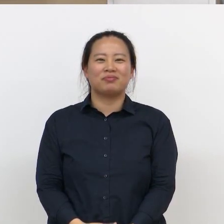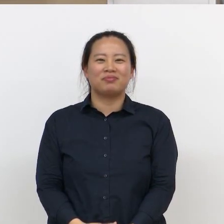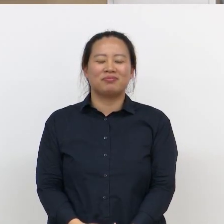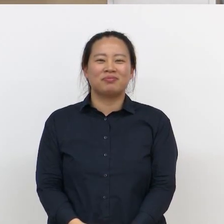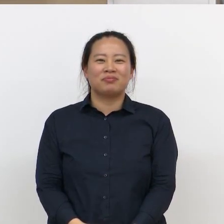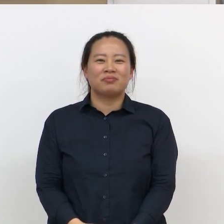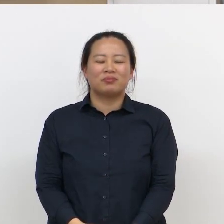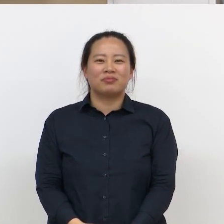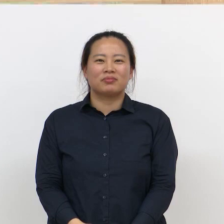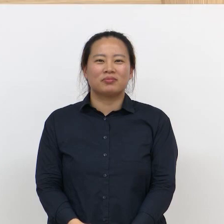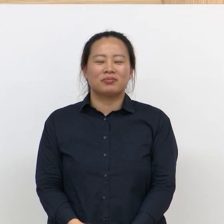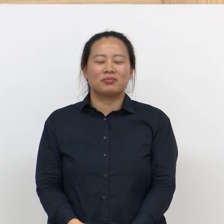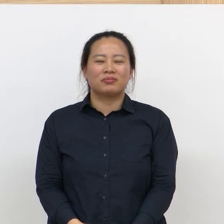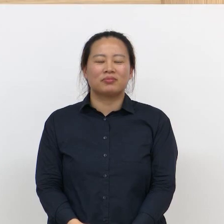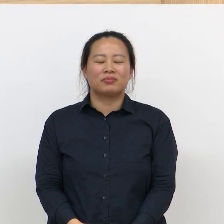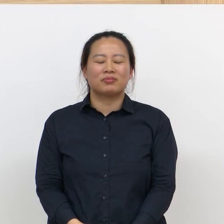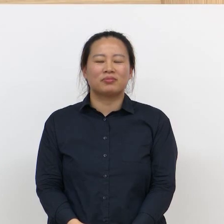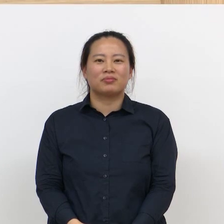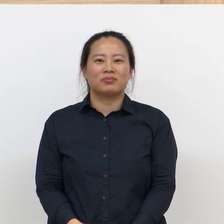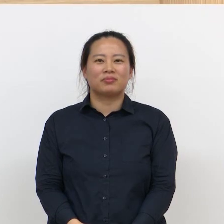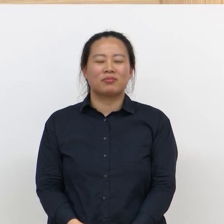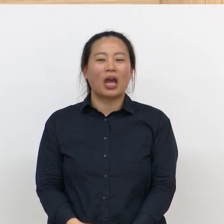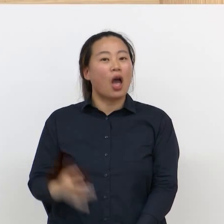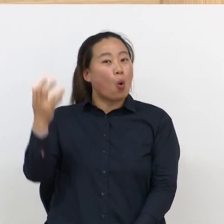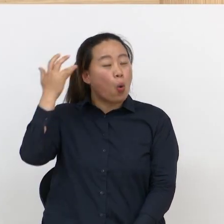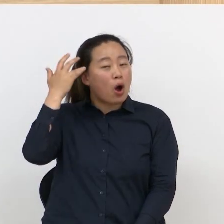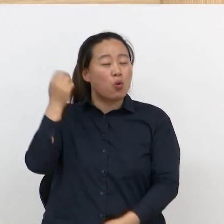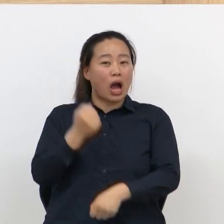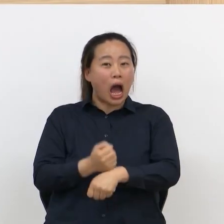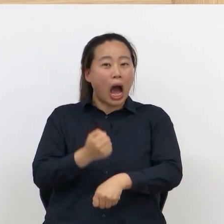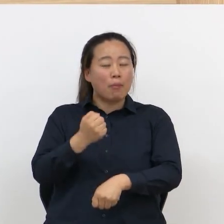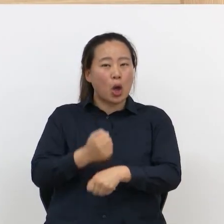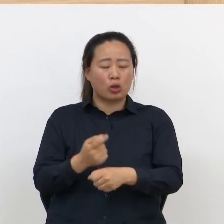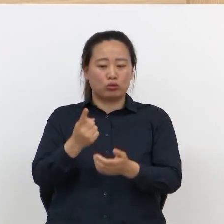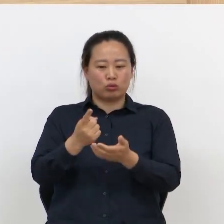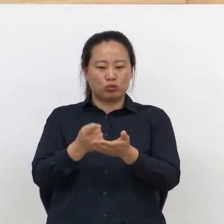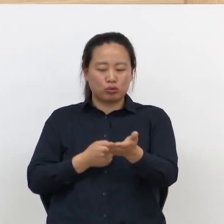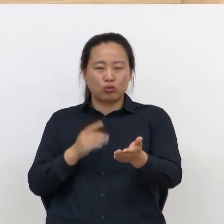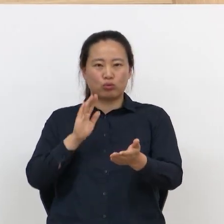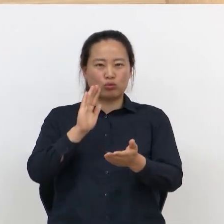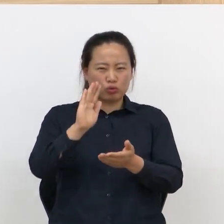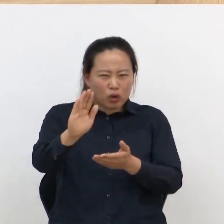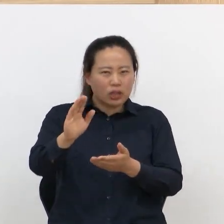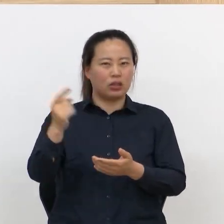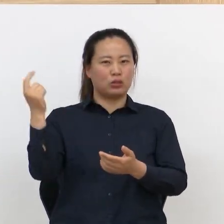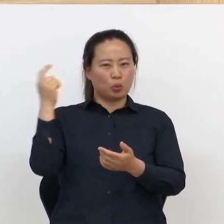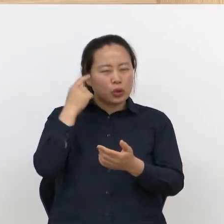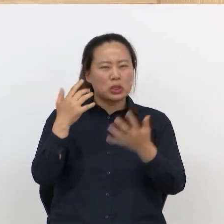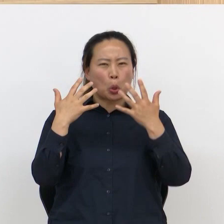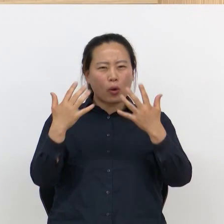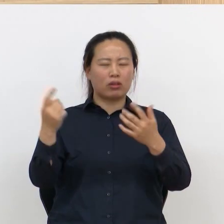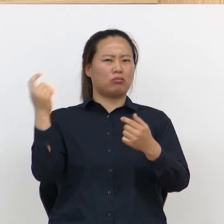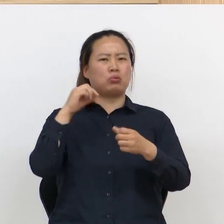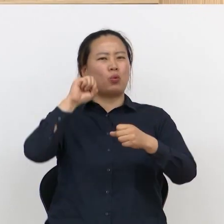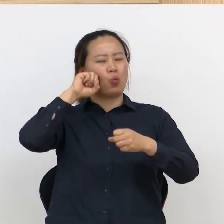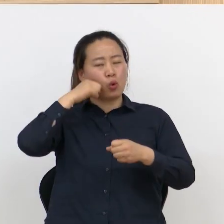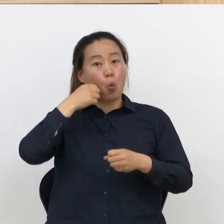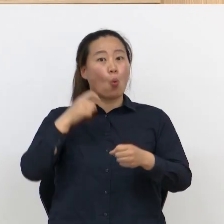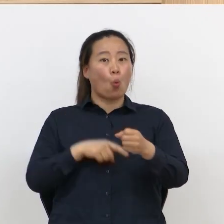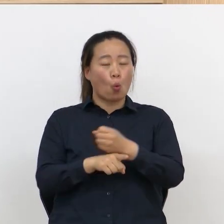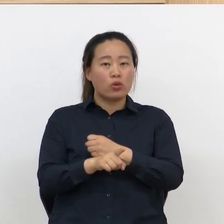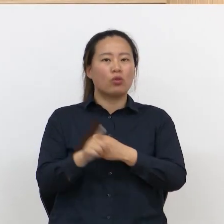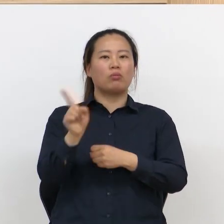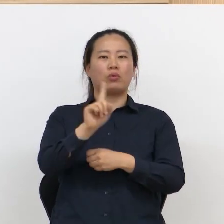질문이 왔는데요. 인공호흡을 하면 수술 직후에는 소리를 정확히 듣기는 어렵습니다. 왜 그러냐면